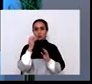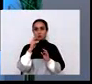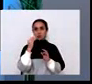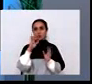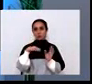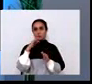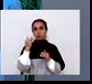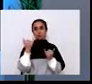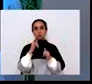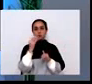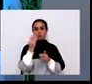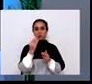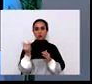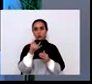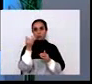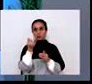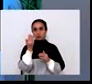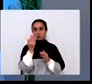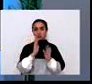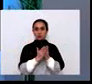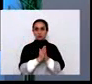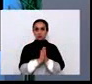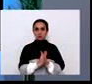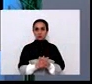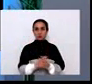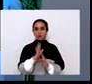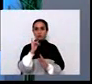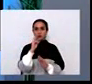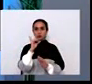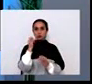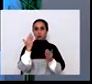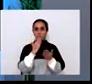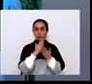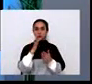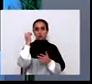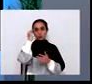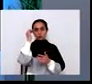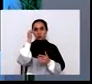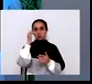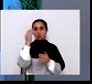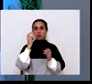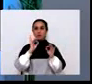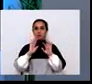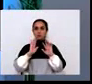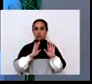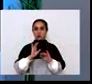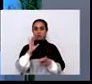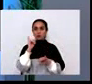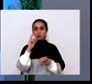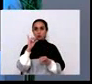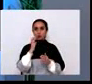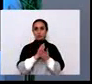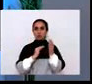Поттера, а потом удивительная, увлекательная книга. Вы уже побывали в музеях или на выставках? Вы